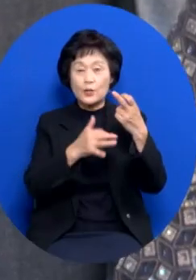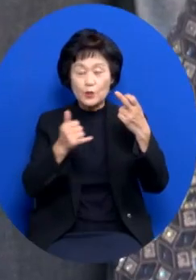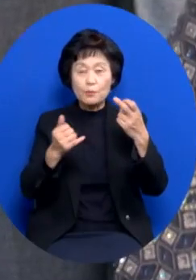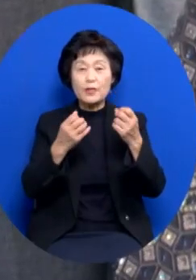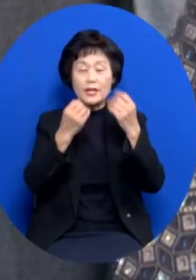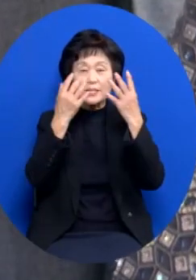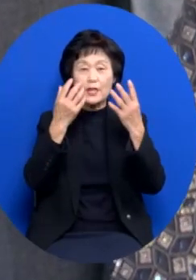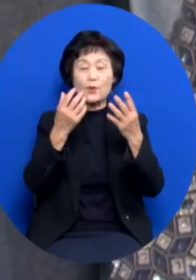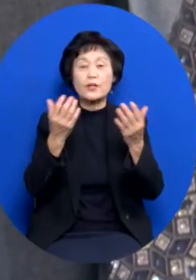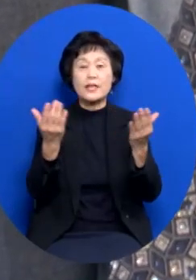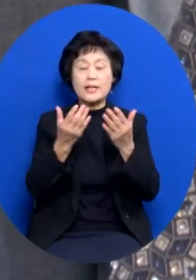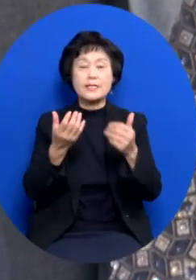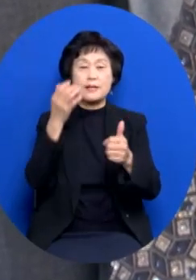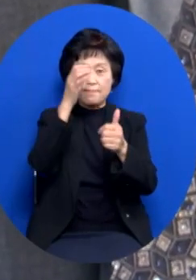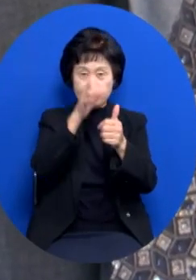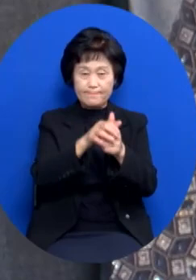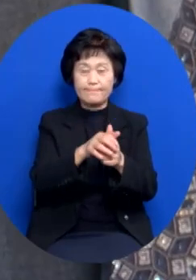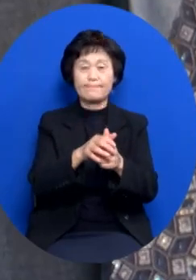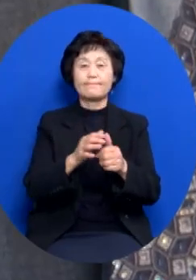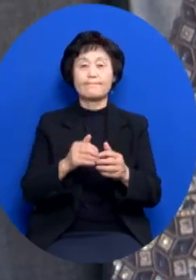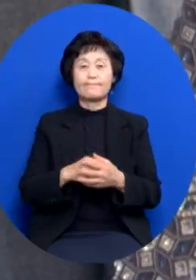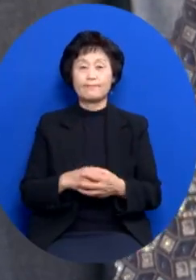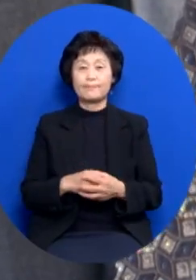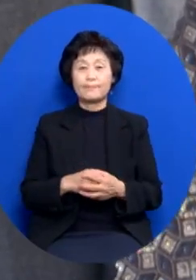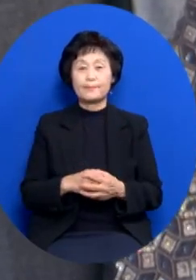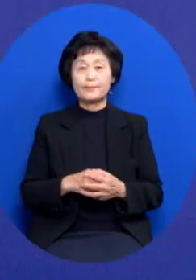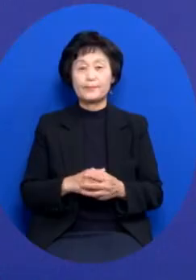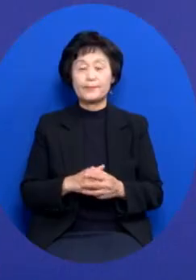구미 영락교회 항존직으로 임명했습니다.